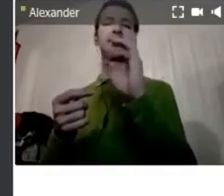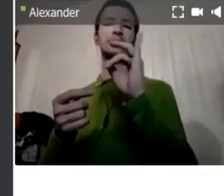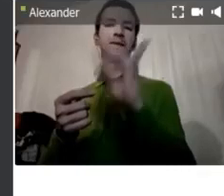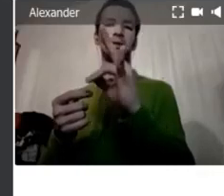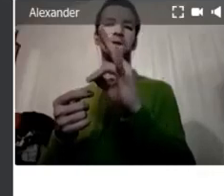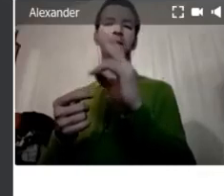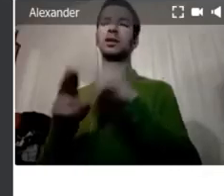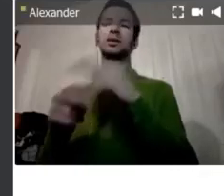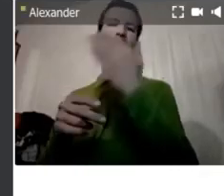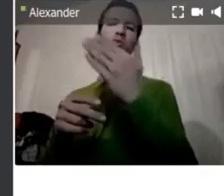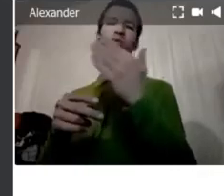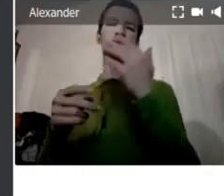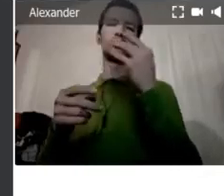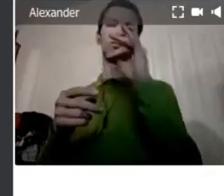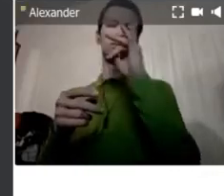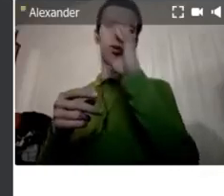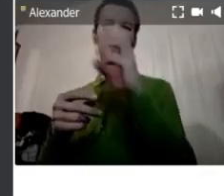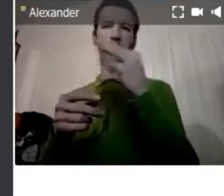можете видеть, Geek Capital,